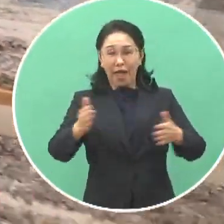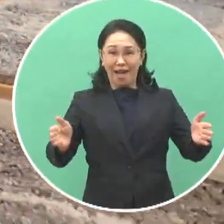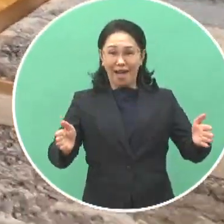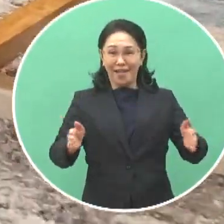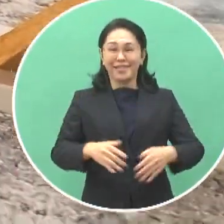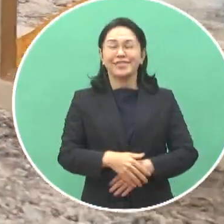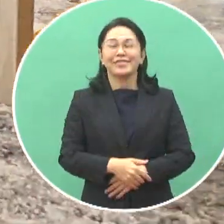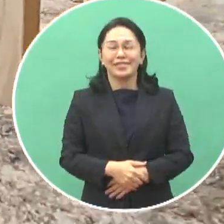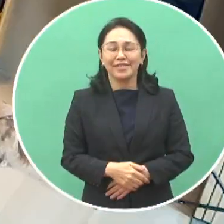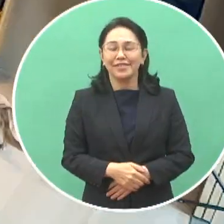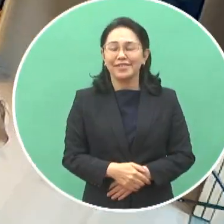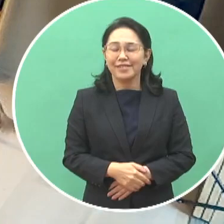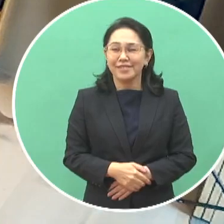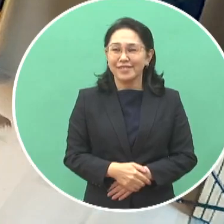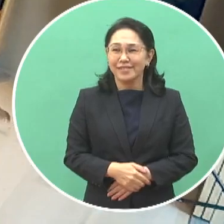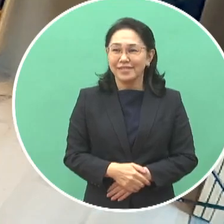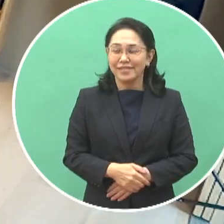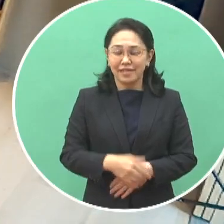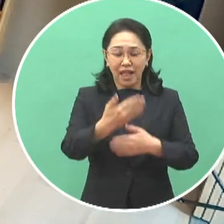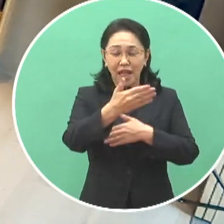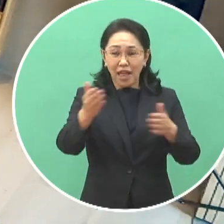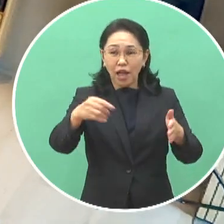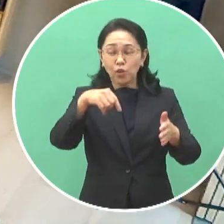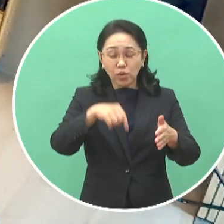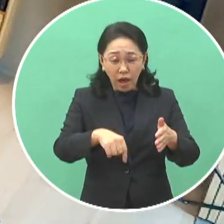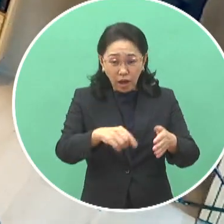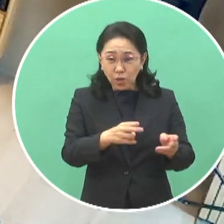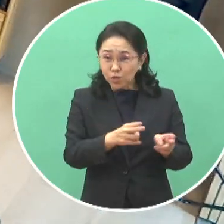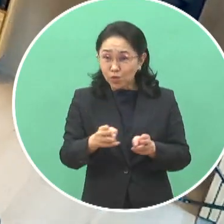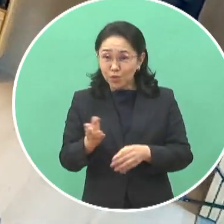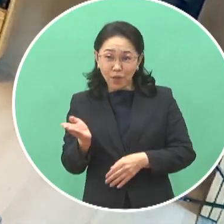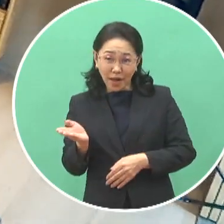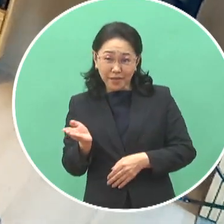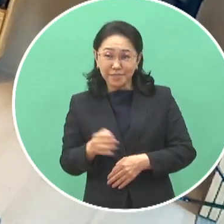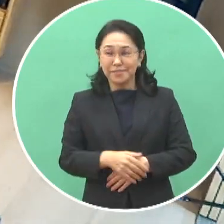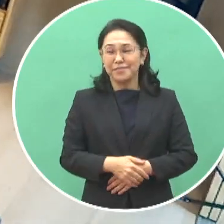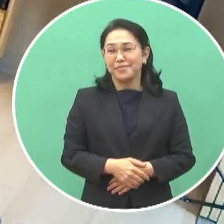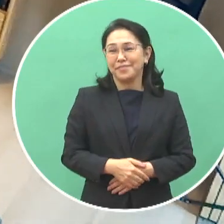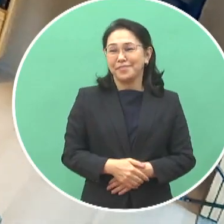ート。部屋にはこんなものも。